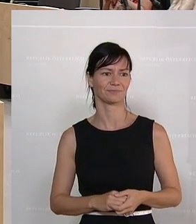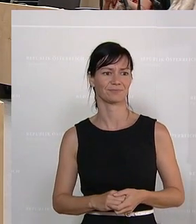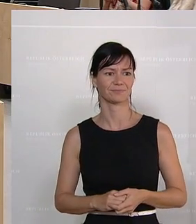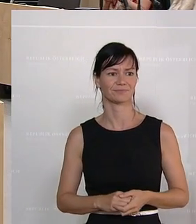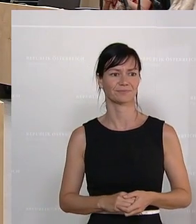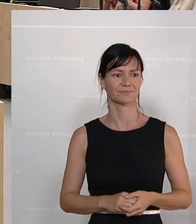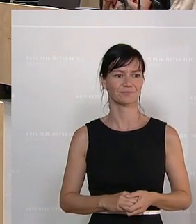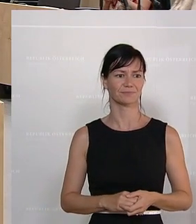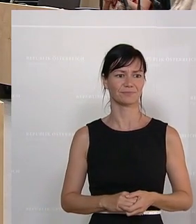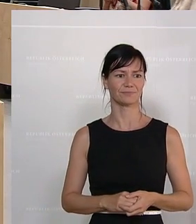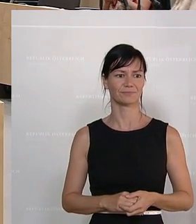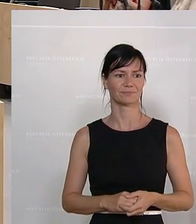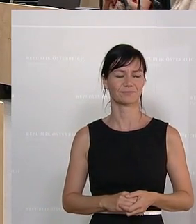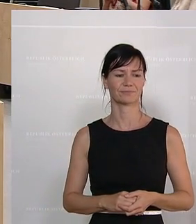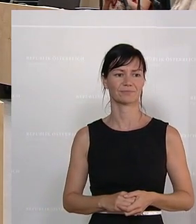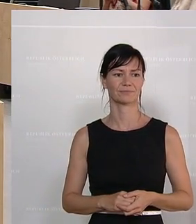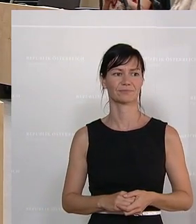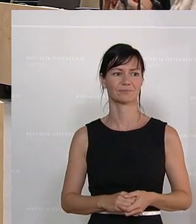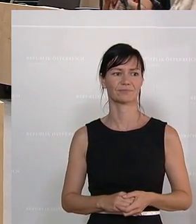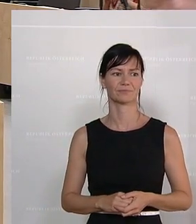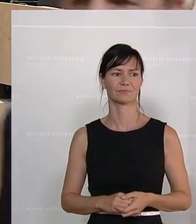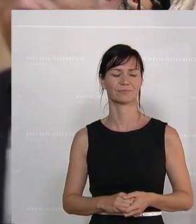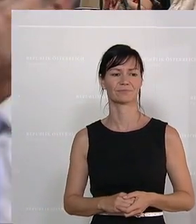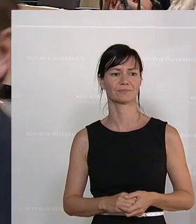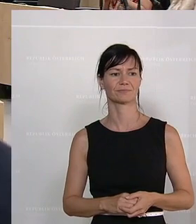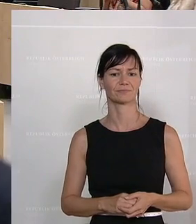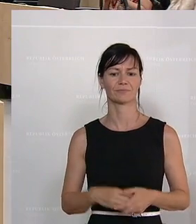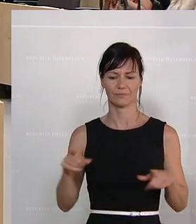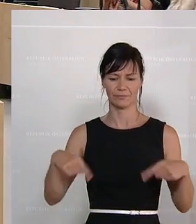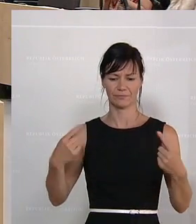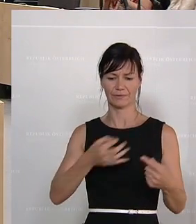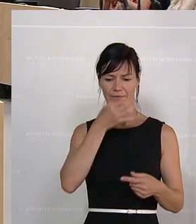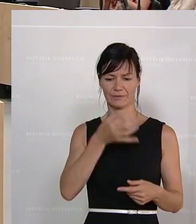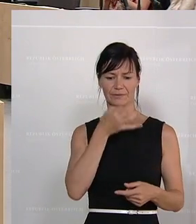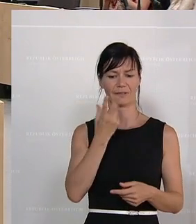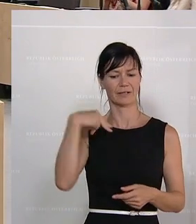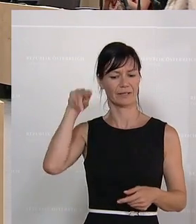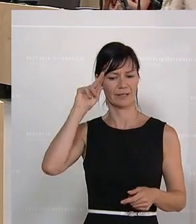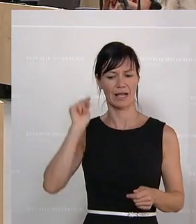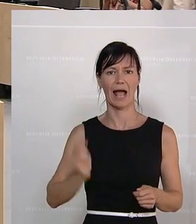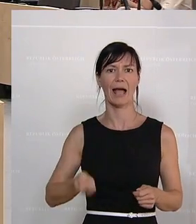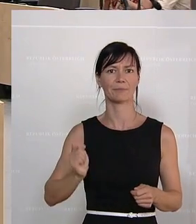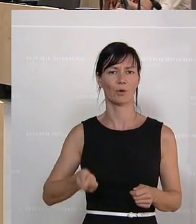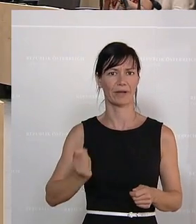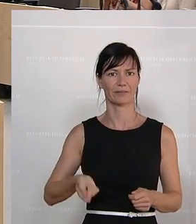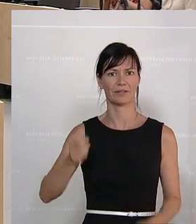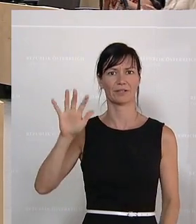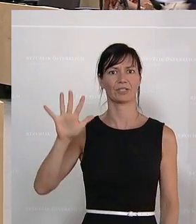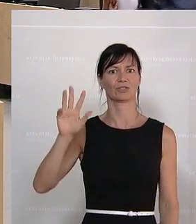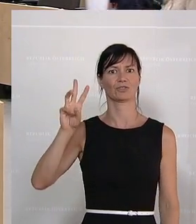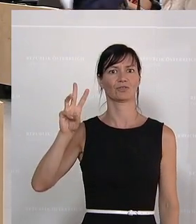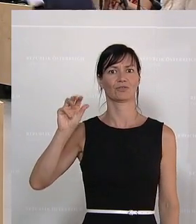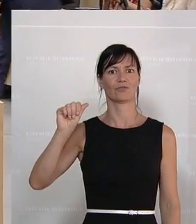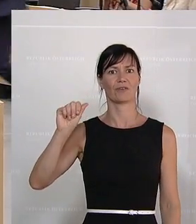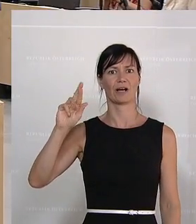die tatsächlich dringend notwendigen ausgaben bewältigen sollen der absatz betrag komme auch viel zu spät oder abgeordnete er